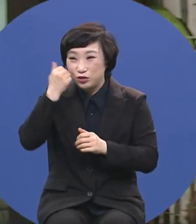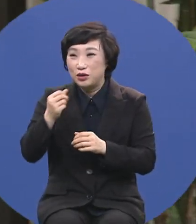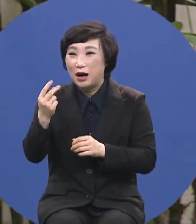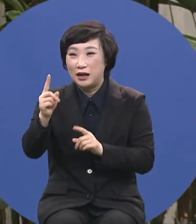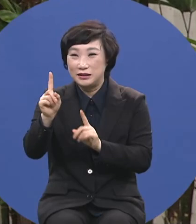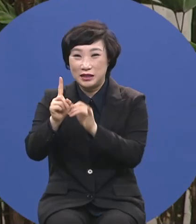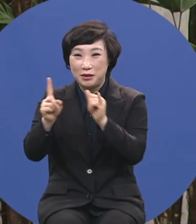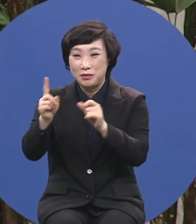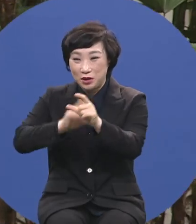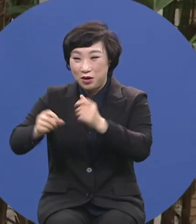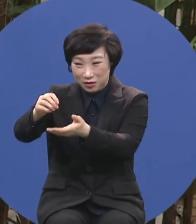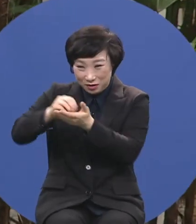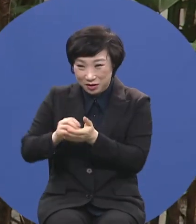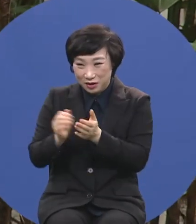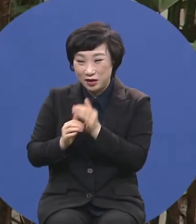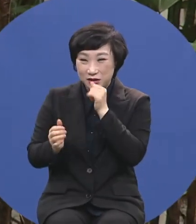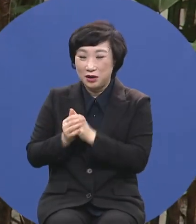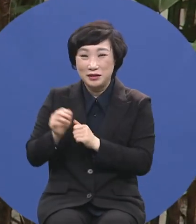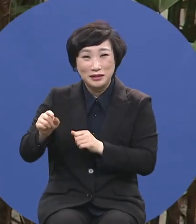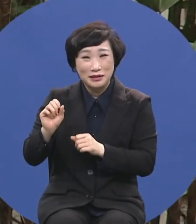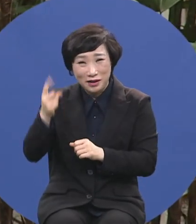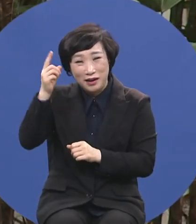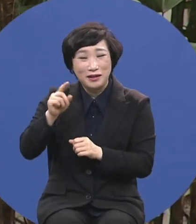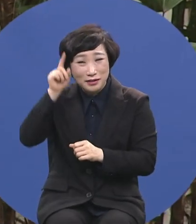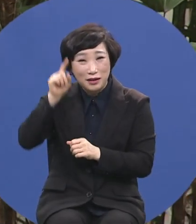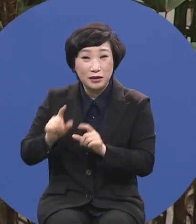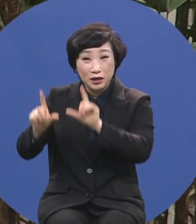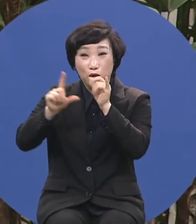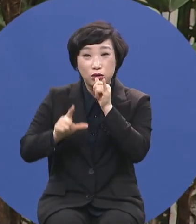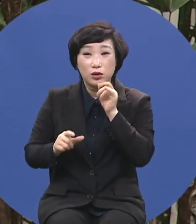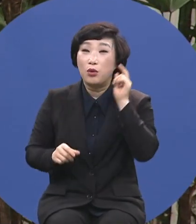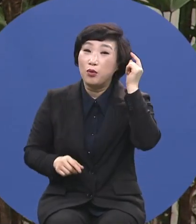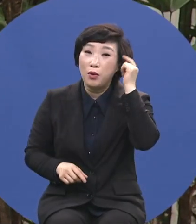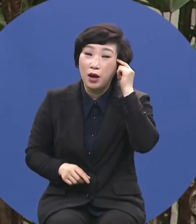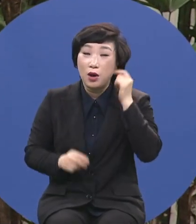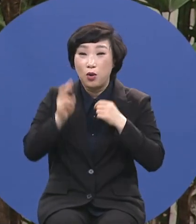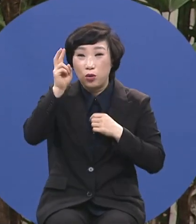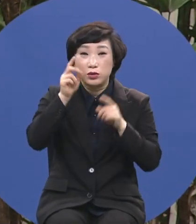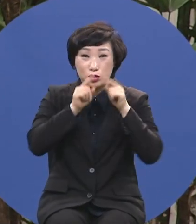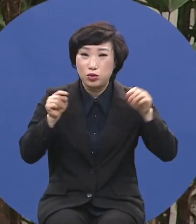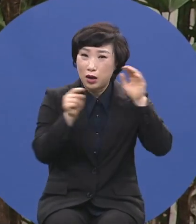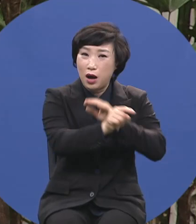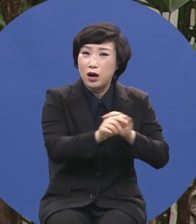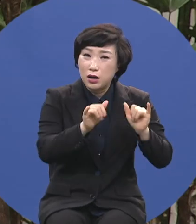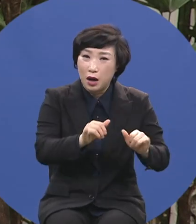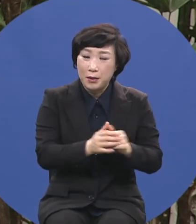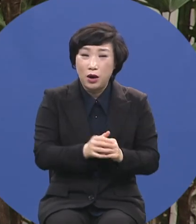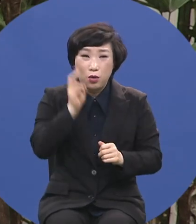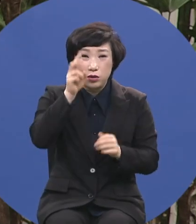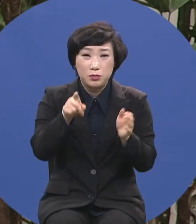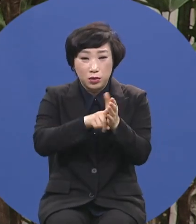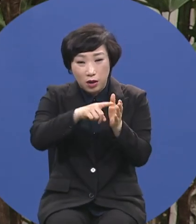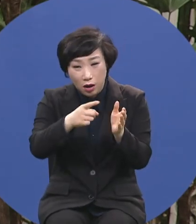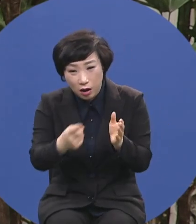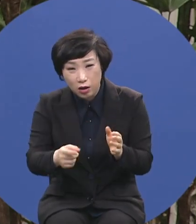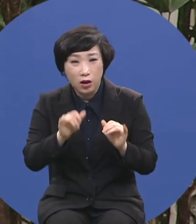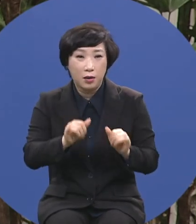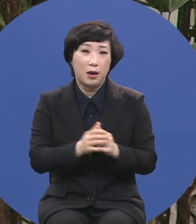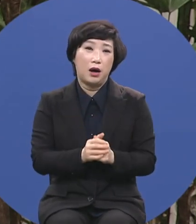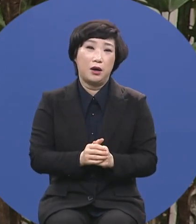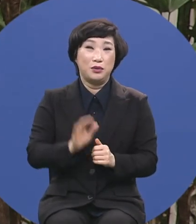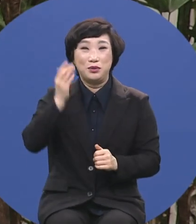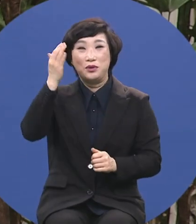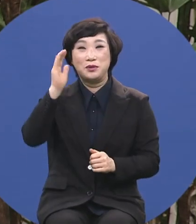때문에 또 마음을 들고 사는데, 왜? 혹시 지옥 보낼까봐, 혹시 믿음에서 떨어질까봐,